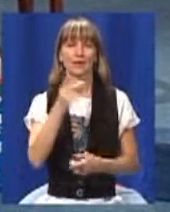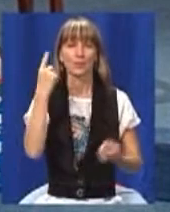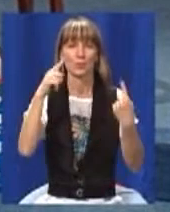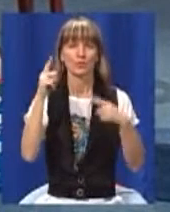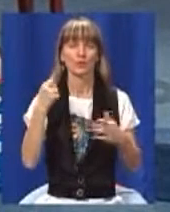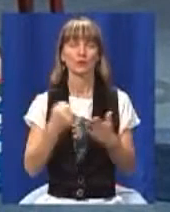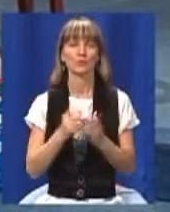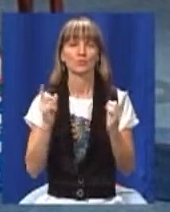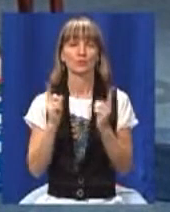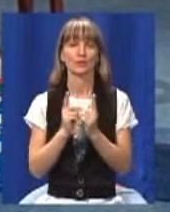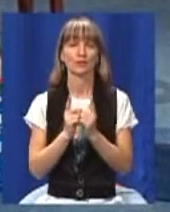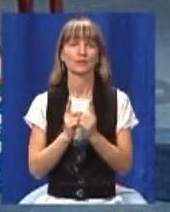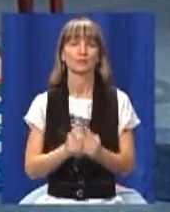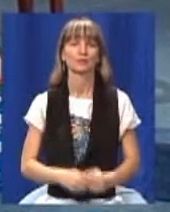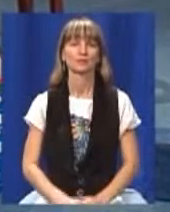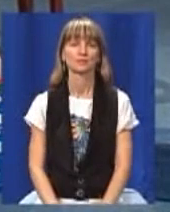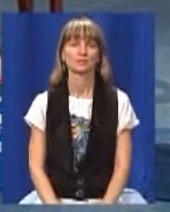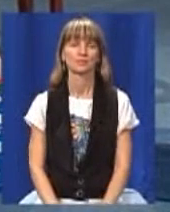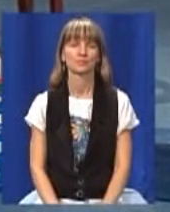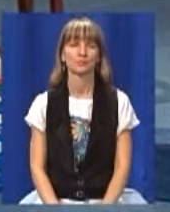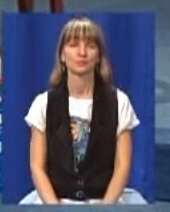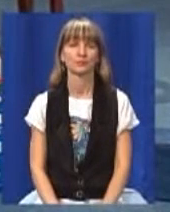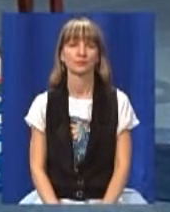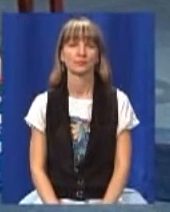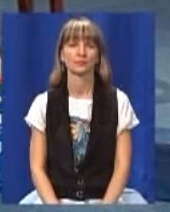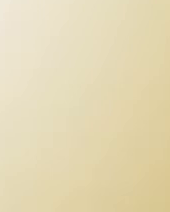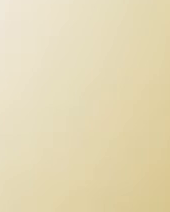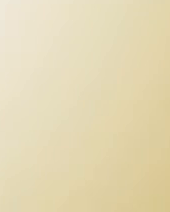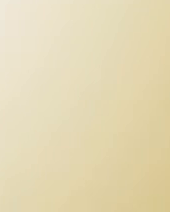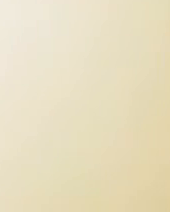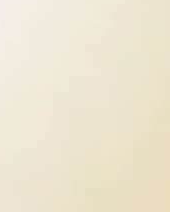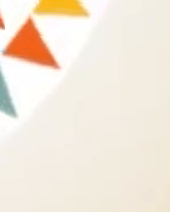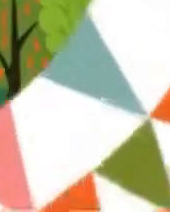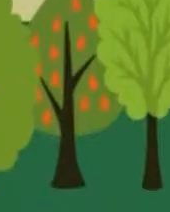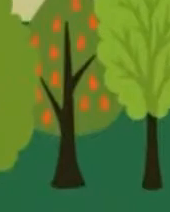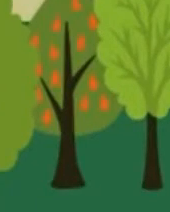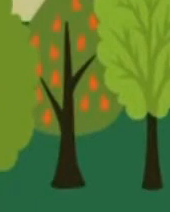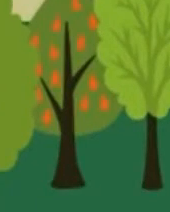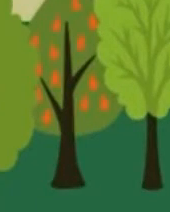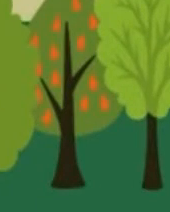мультфільм. До побачення. Всім пока.